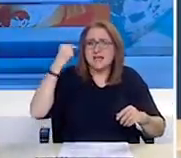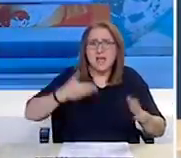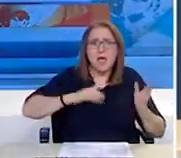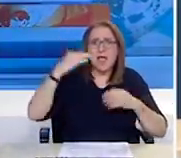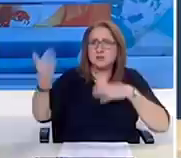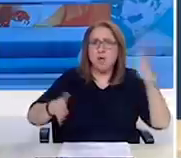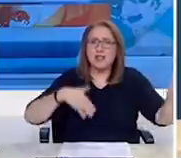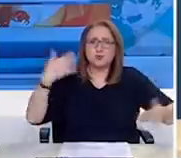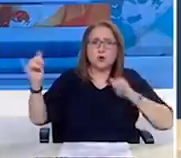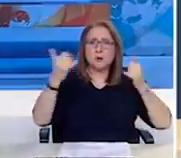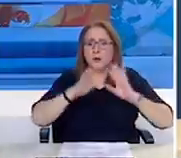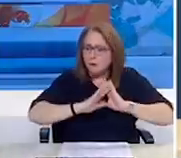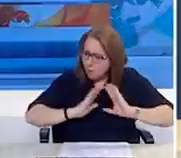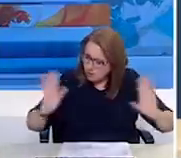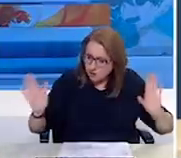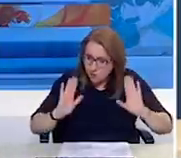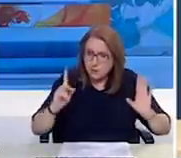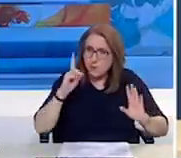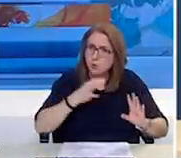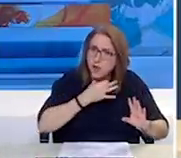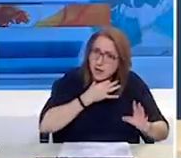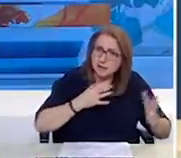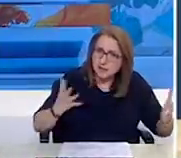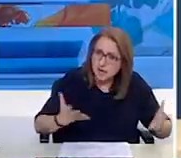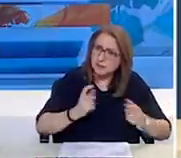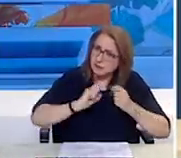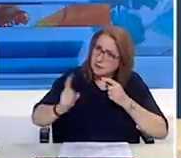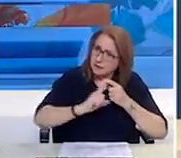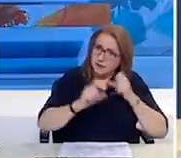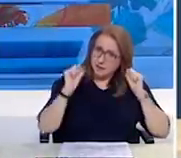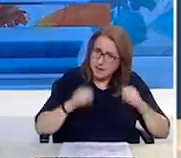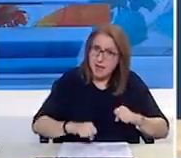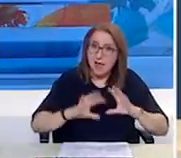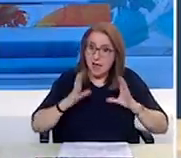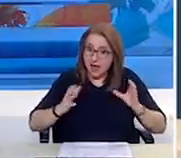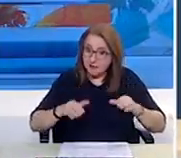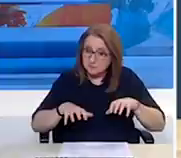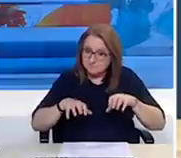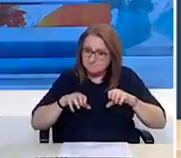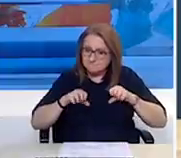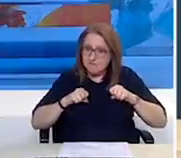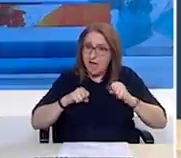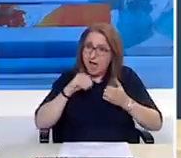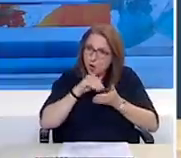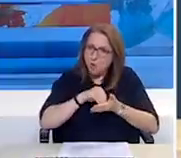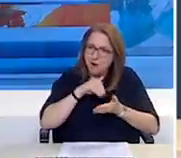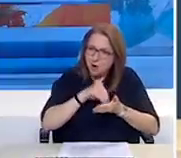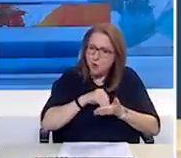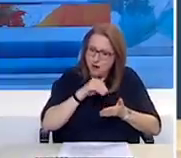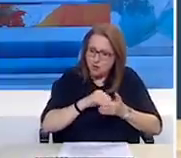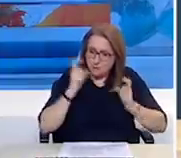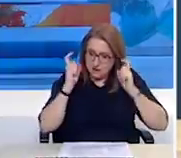τις συναθρήσεις μας σε χώρους συνωστισμού, αν συνεχίσουμε να θεωρούμε τους εαυτούς μας για αυτό το διάστημα ως δυνητικούς